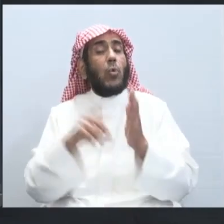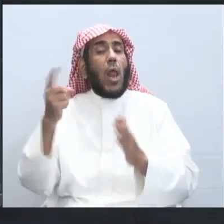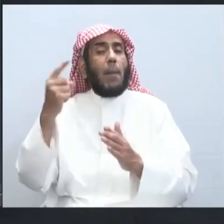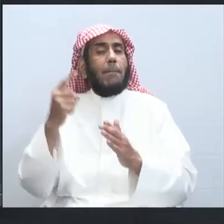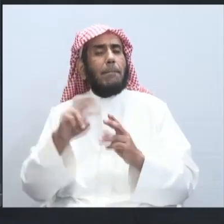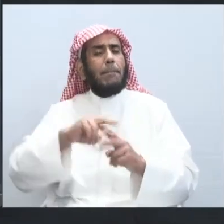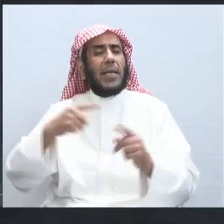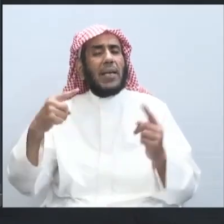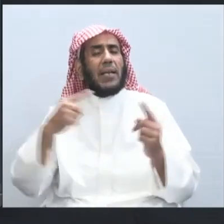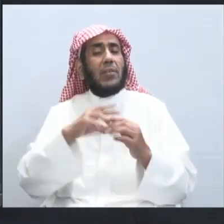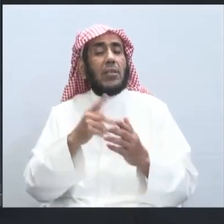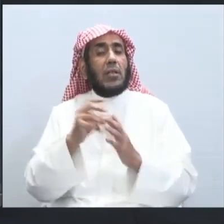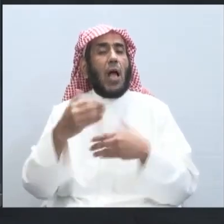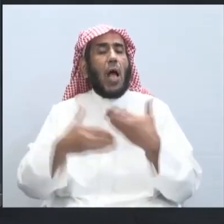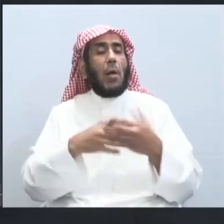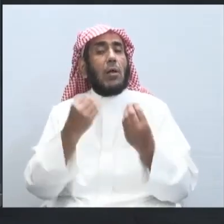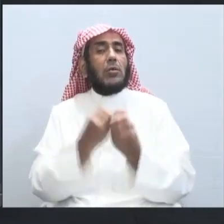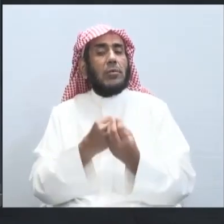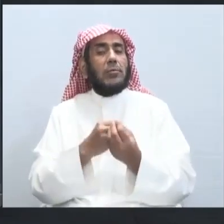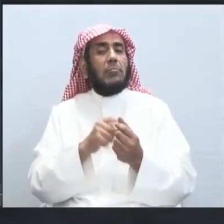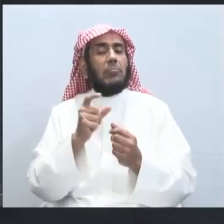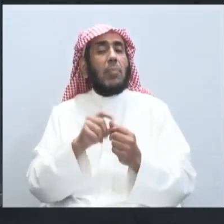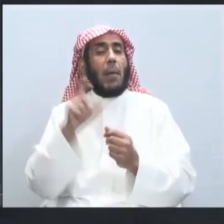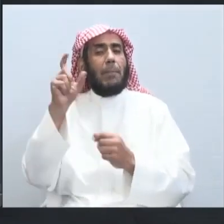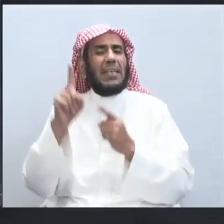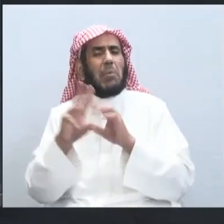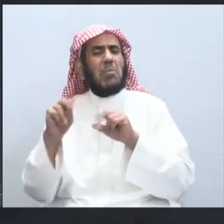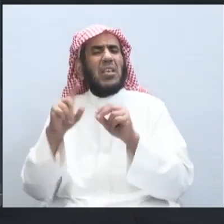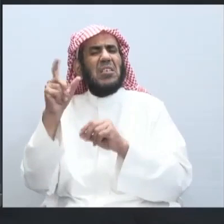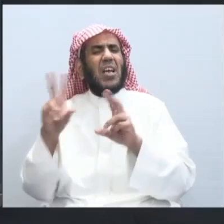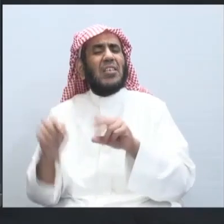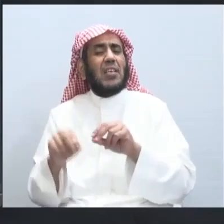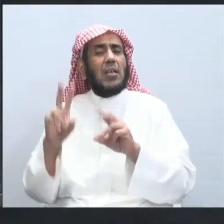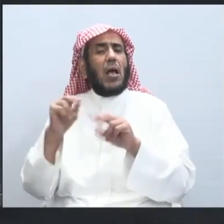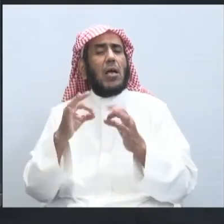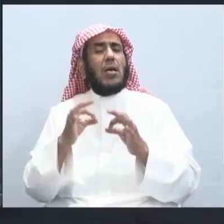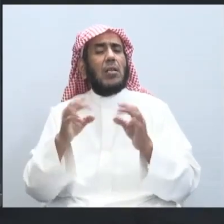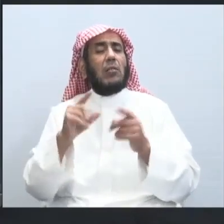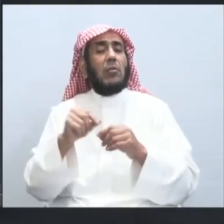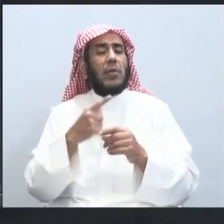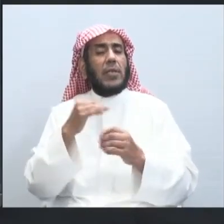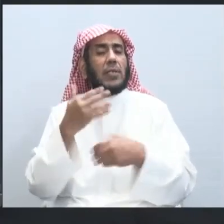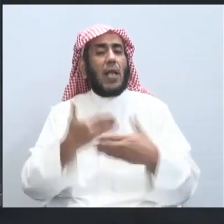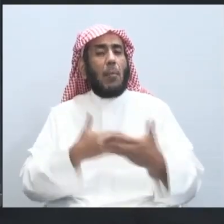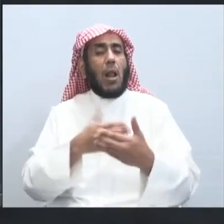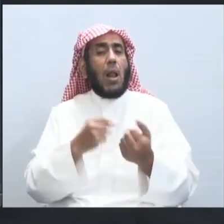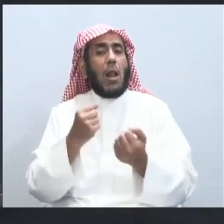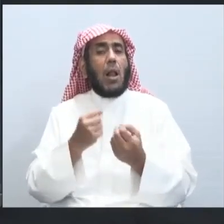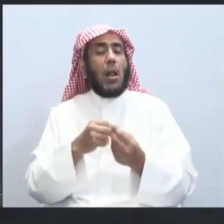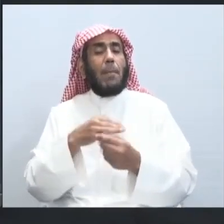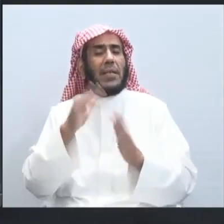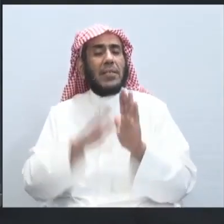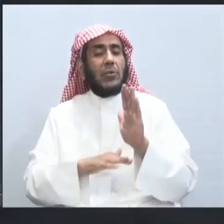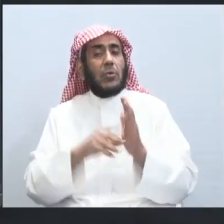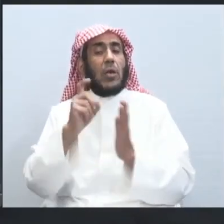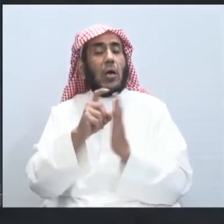بخلاف اذا كانت تتعامل بشخص باعتبار شخصا عاديا معتبرا فانها تتعامل فانه مما